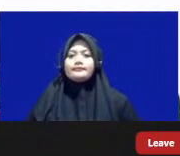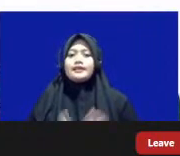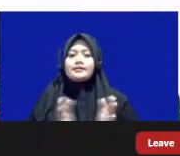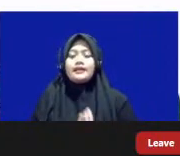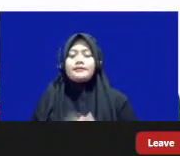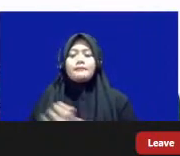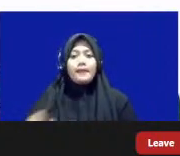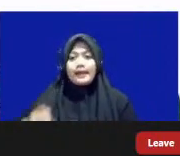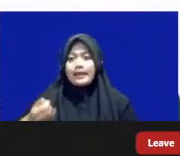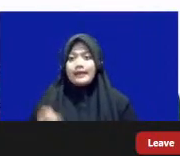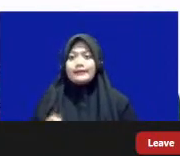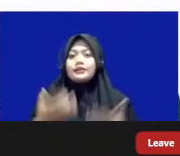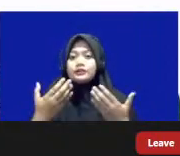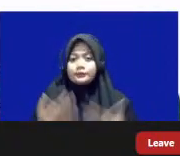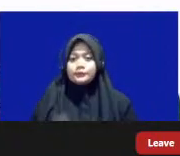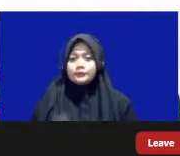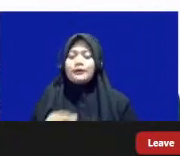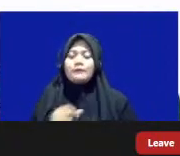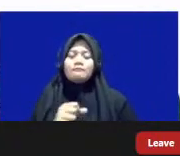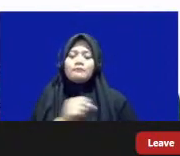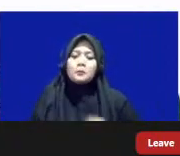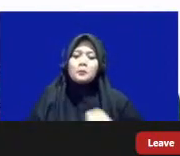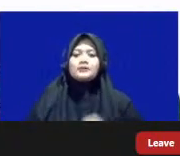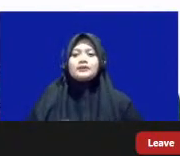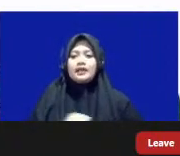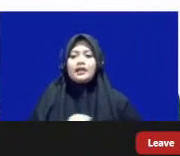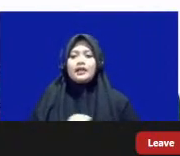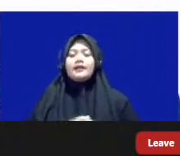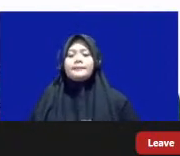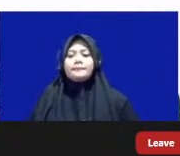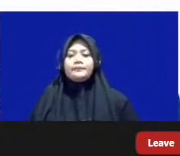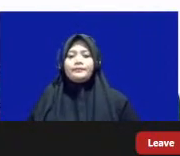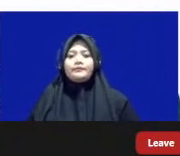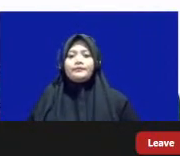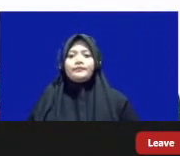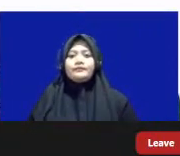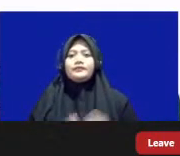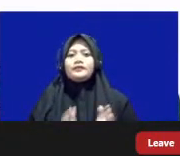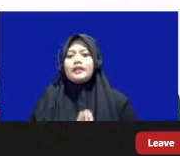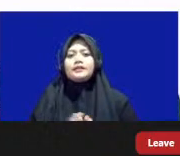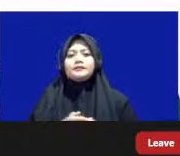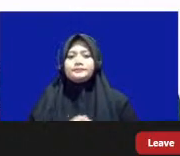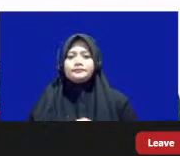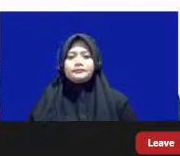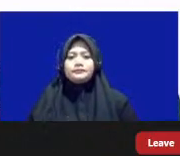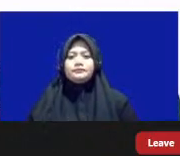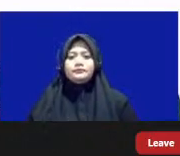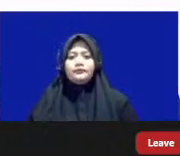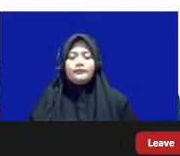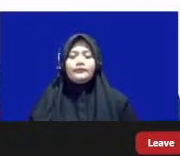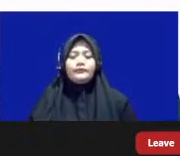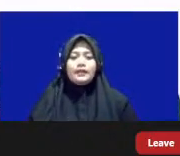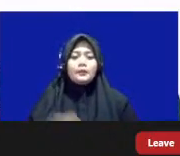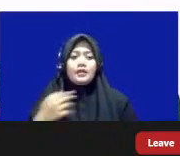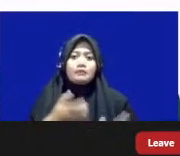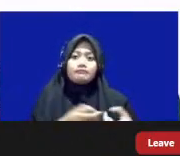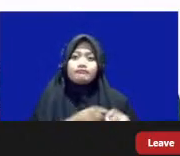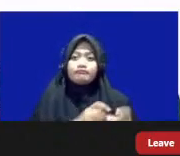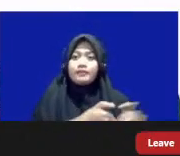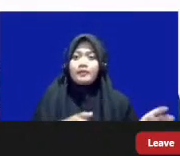sudah berusaha melaksanakan hal itu. Nah, ada perbedaan memang